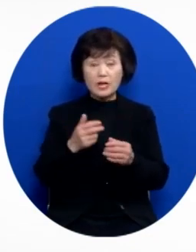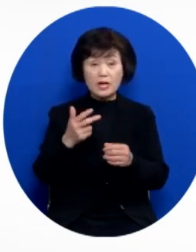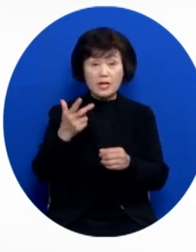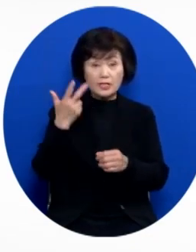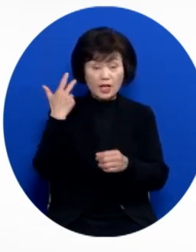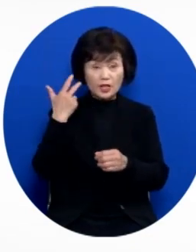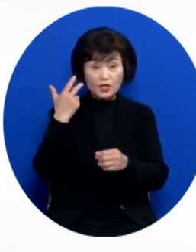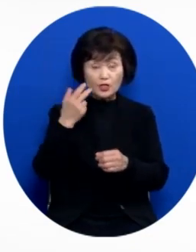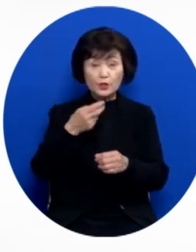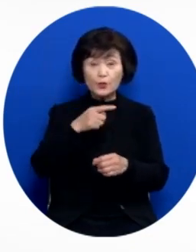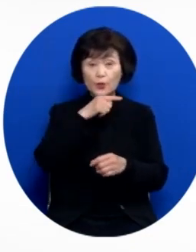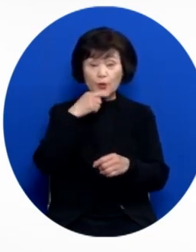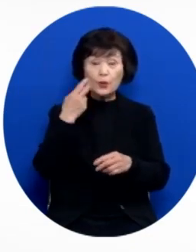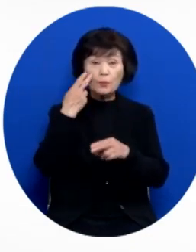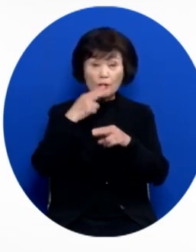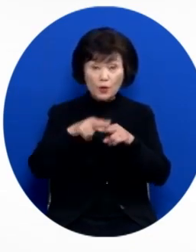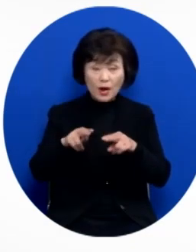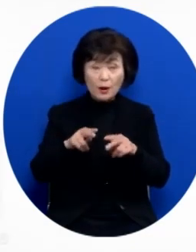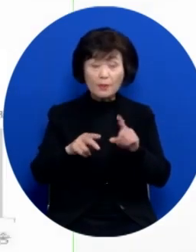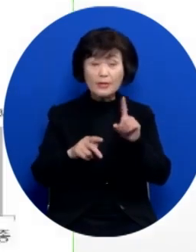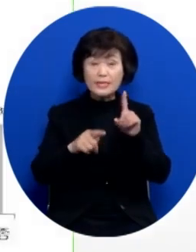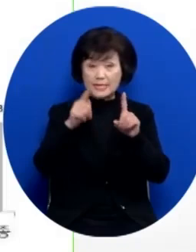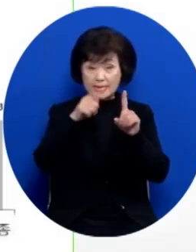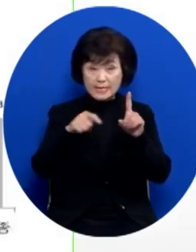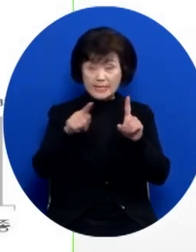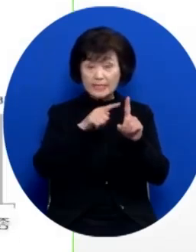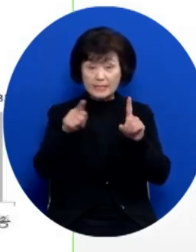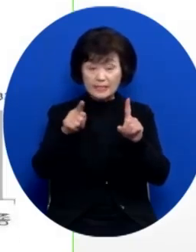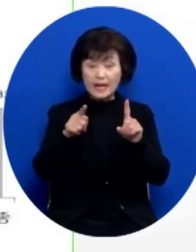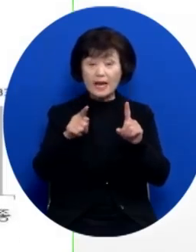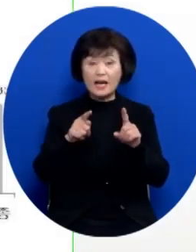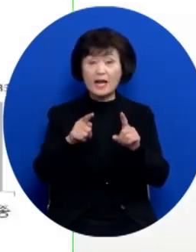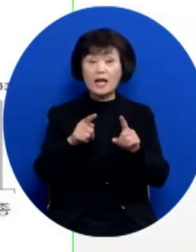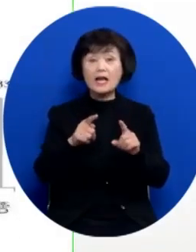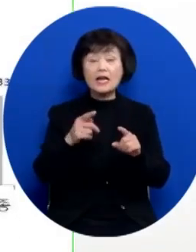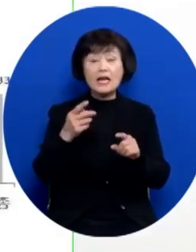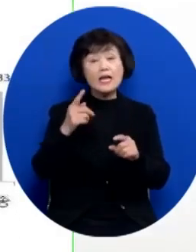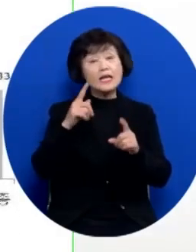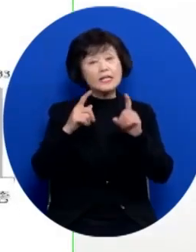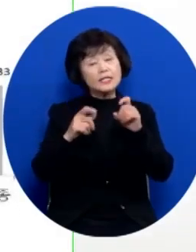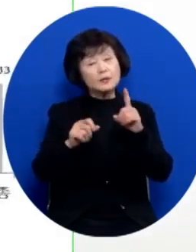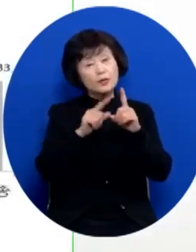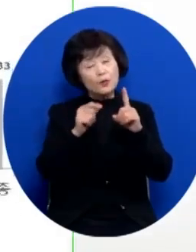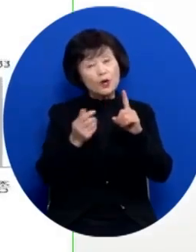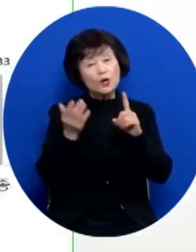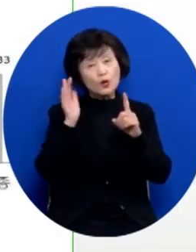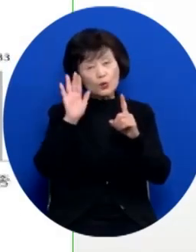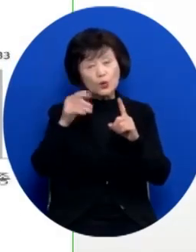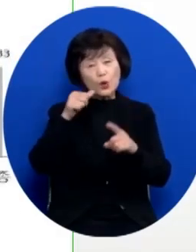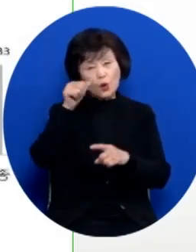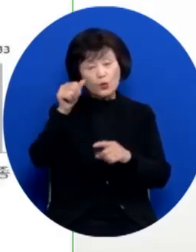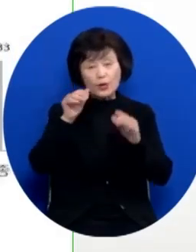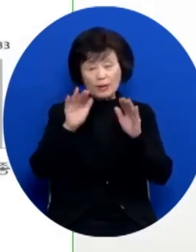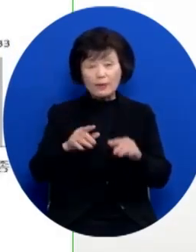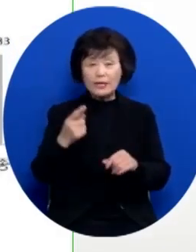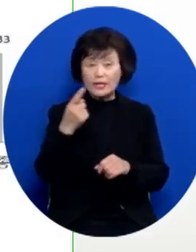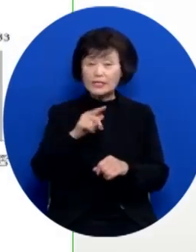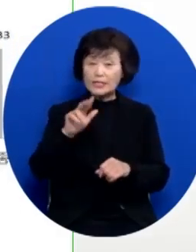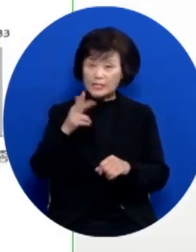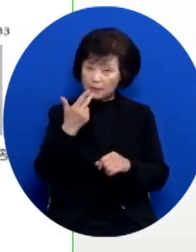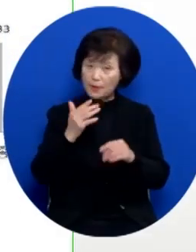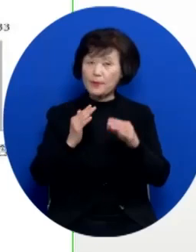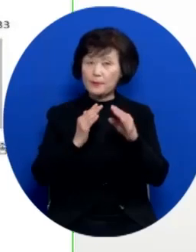지역 휘발유 가격은 리터당 1,710.1원으로 지난해 11월 이후 5개월 만에 1,700원을 넘어선